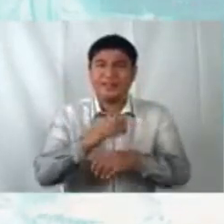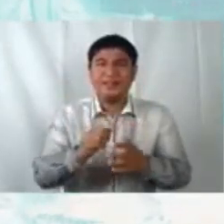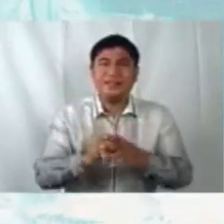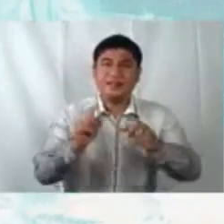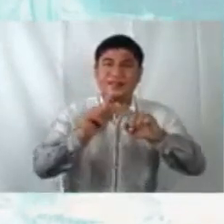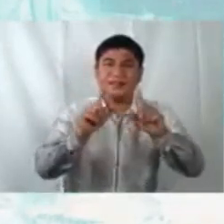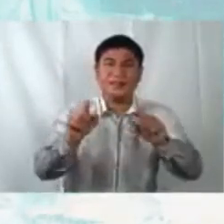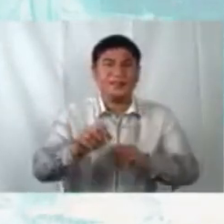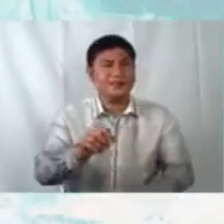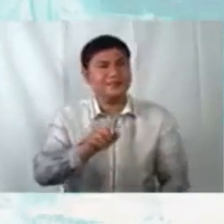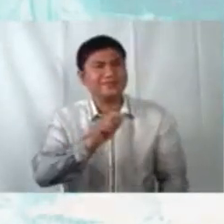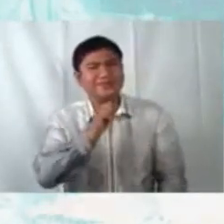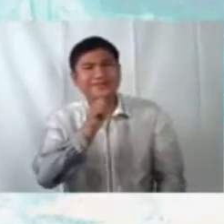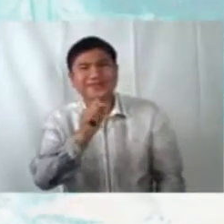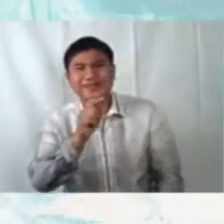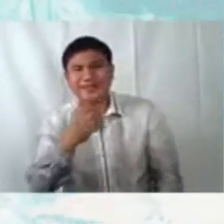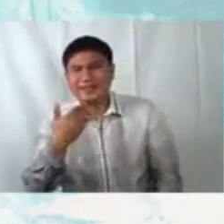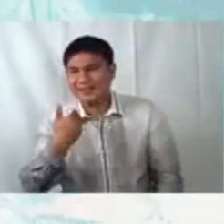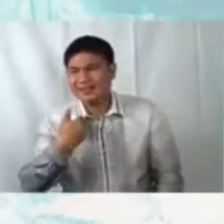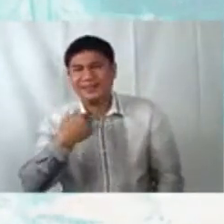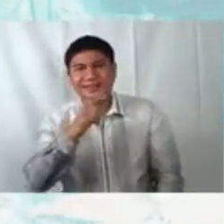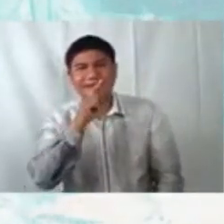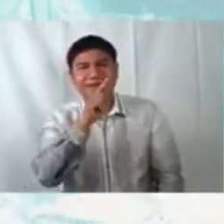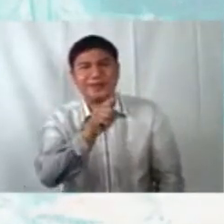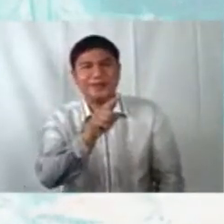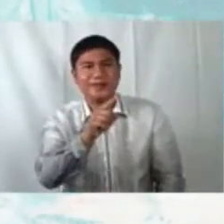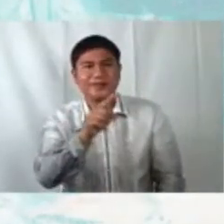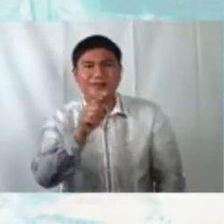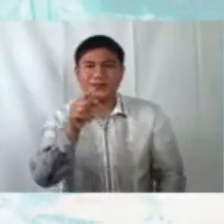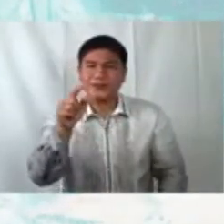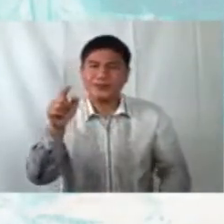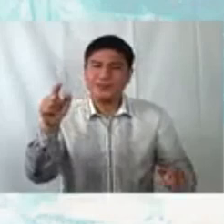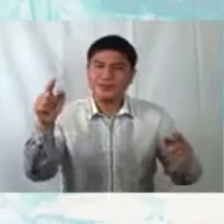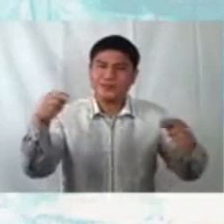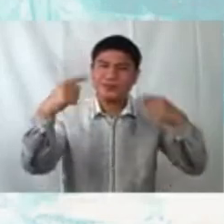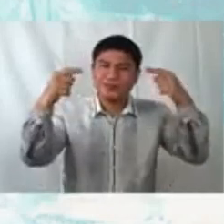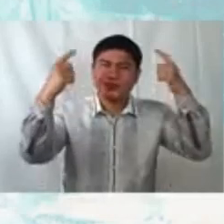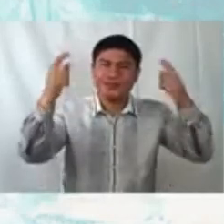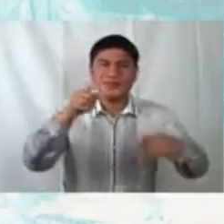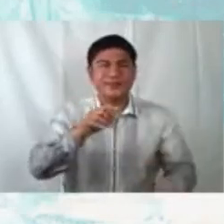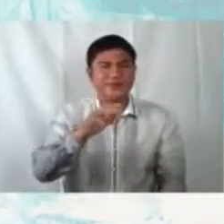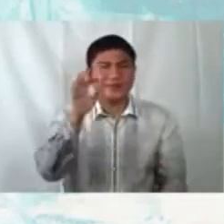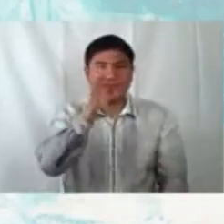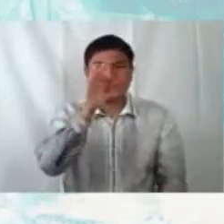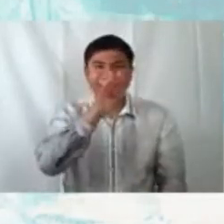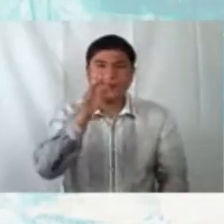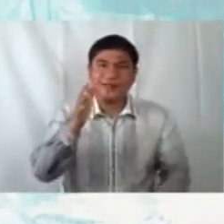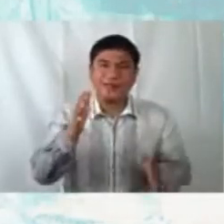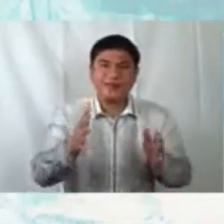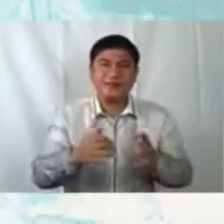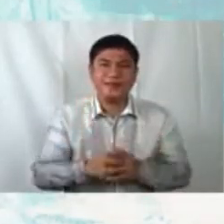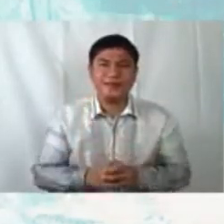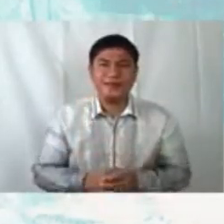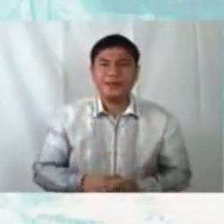ganap ang pagkapanalo ng mga Pilipino?